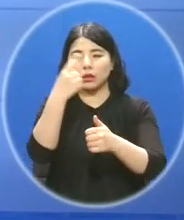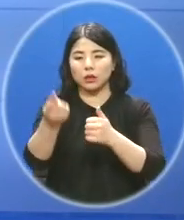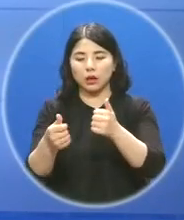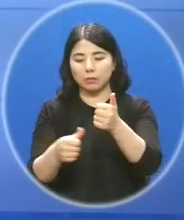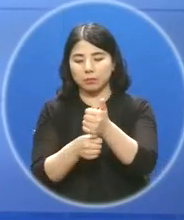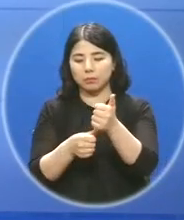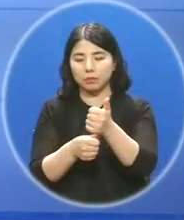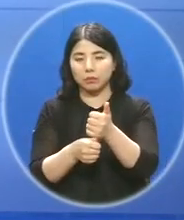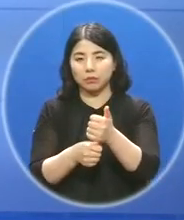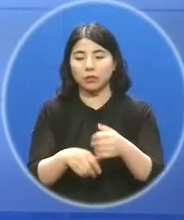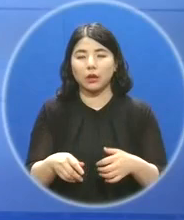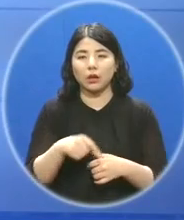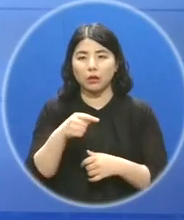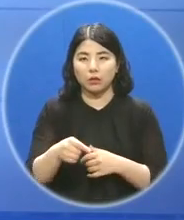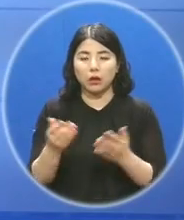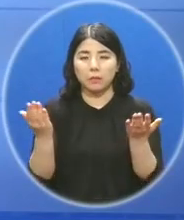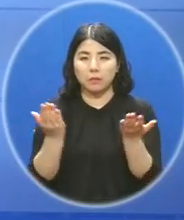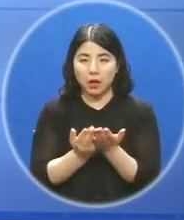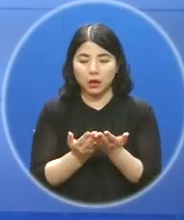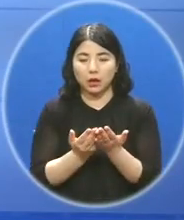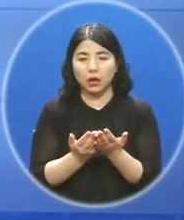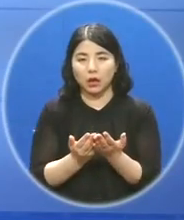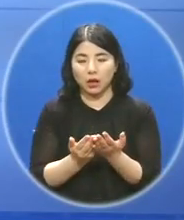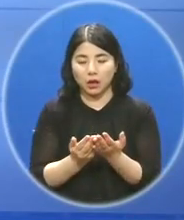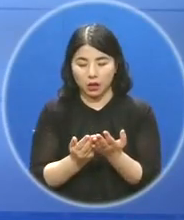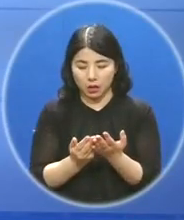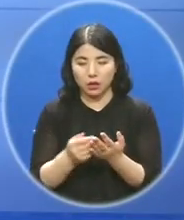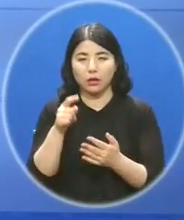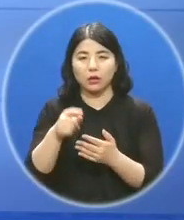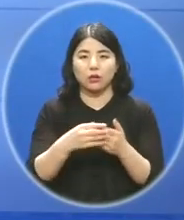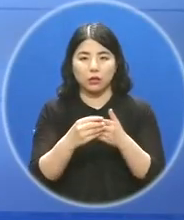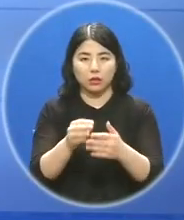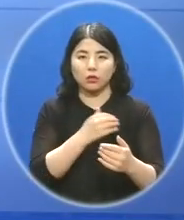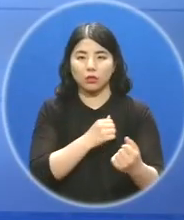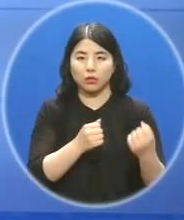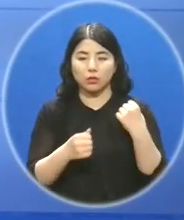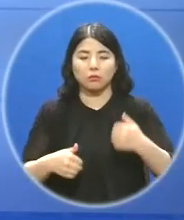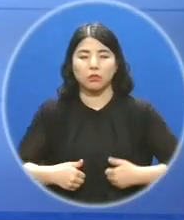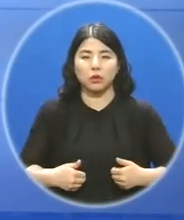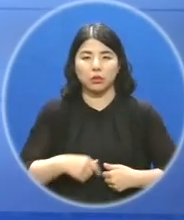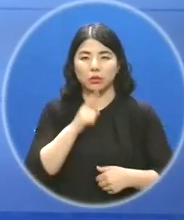도의장이면 그렇다면 거기에 걸맞게끔 그 갖춰야 될 리더십이 필요하겠다. 네.